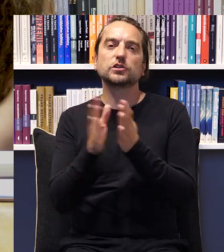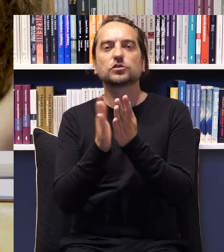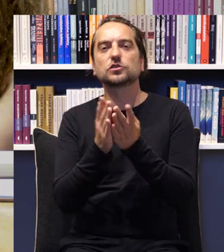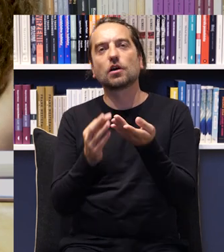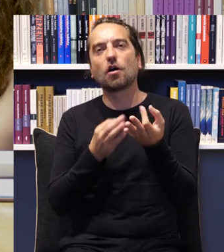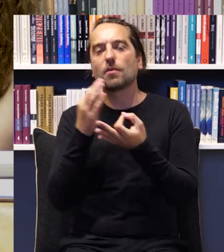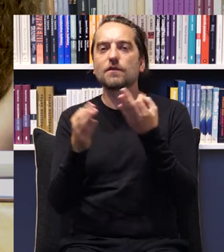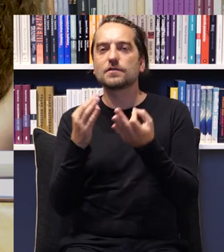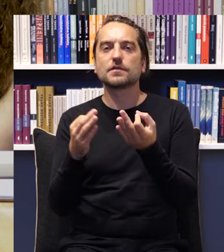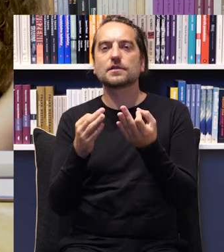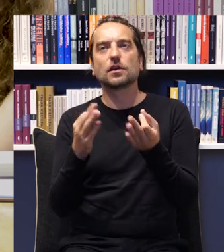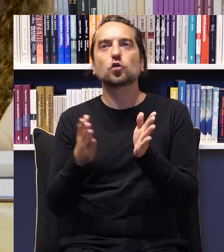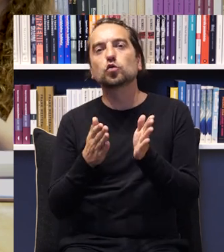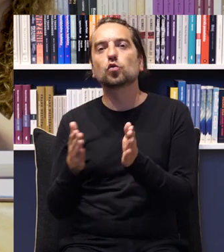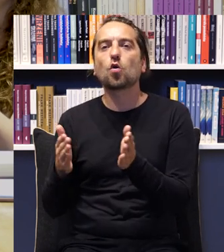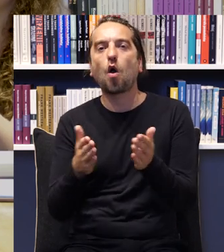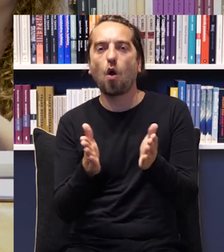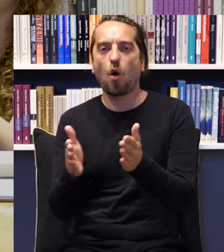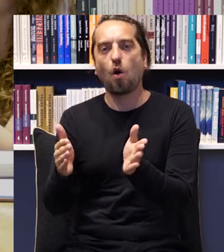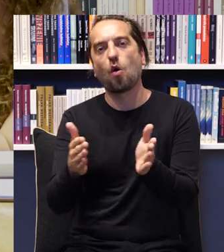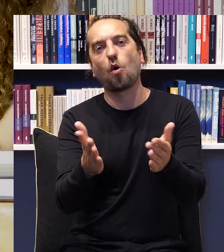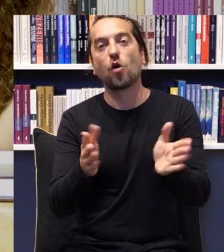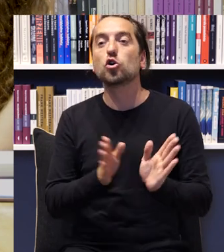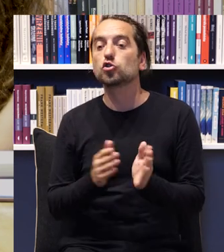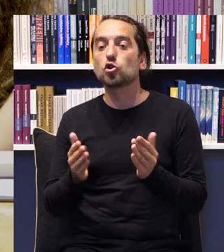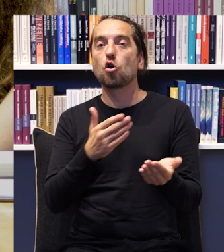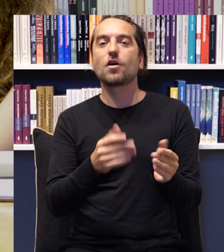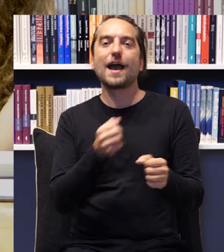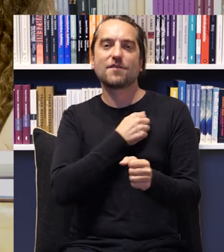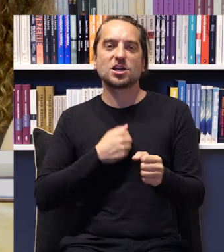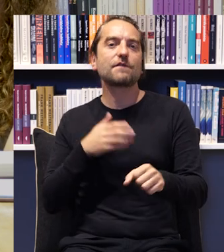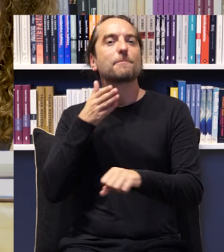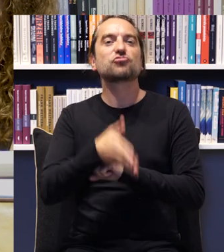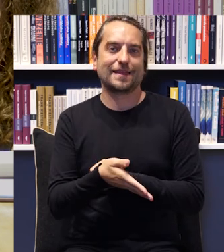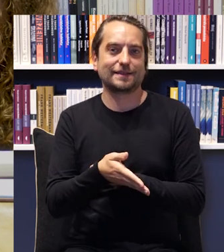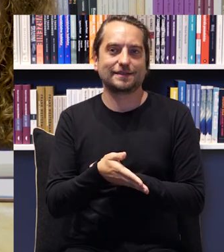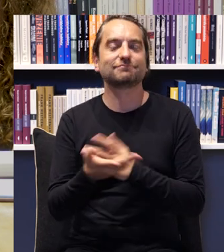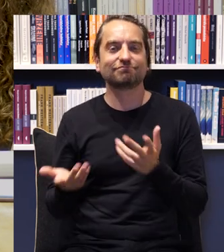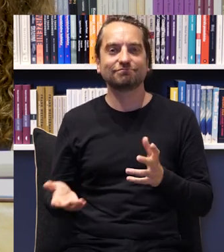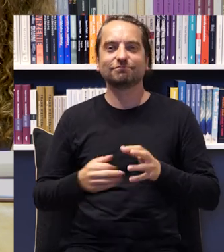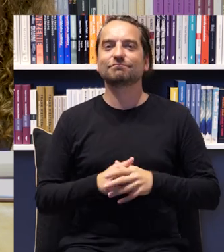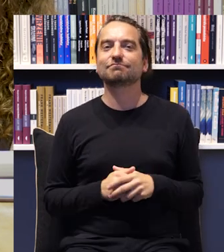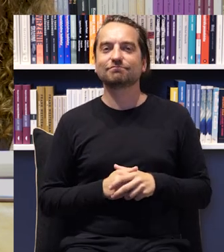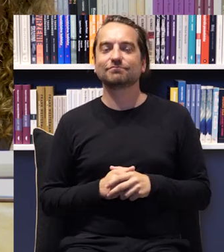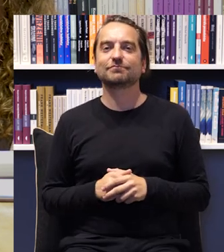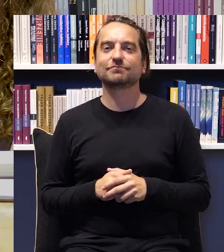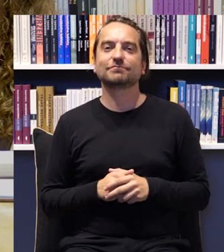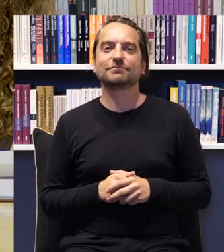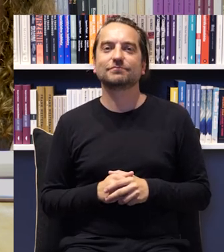książka. I to jest właśnie taka deliryczna droga przez Warszawę i ta Warszawa jest